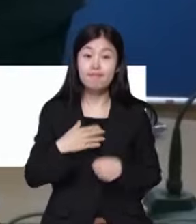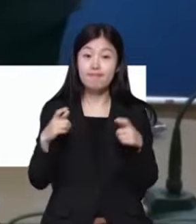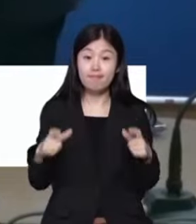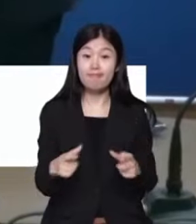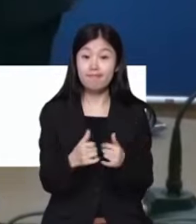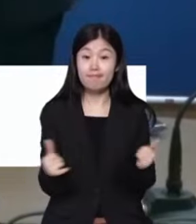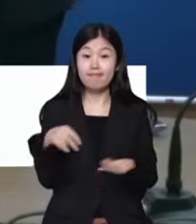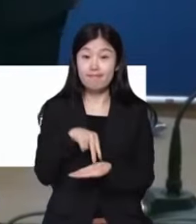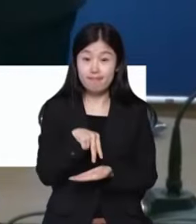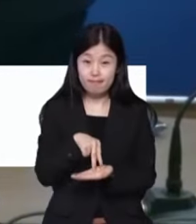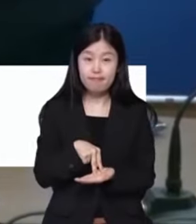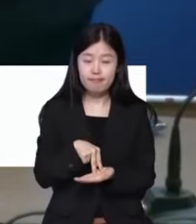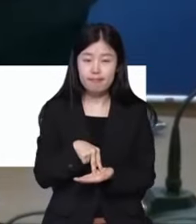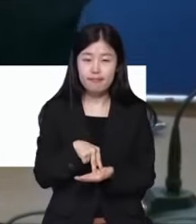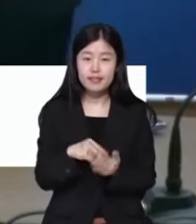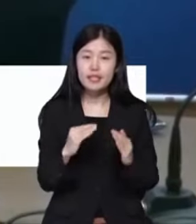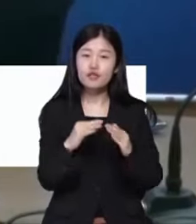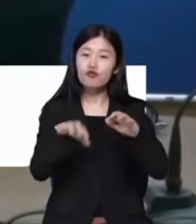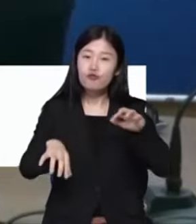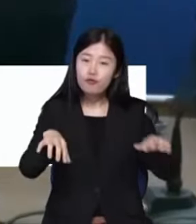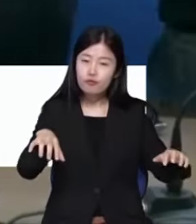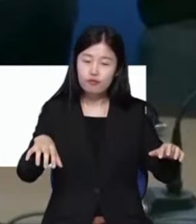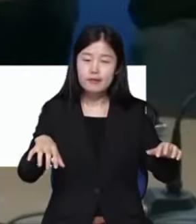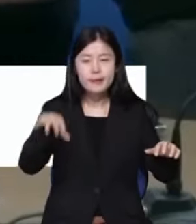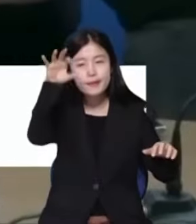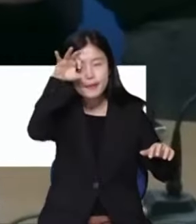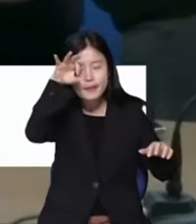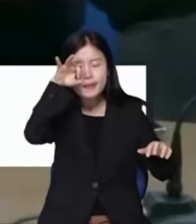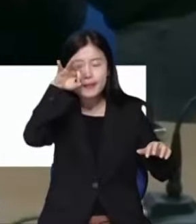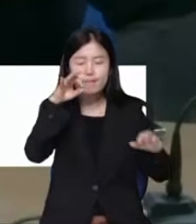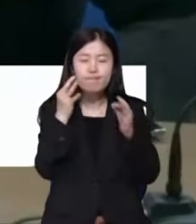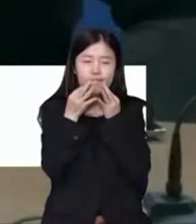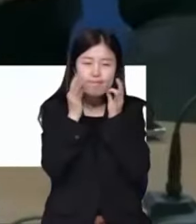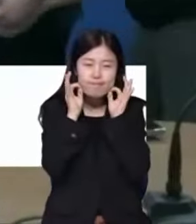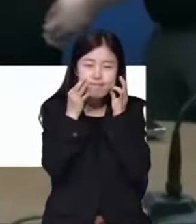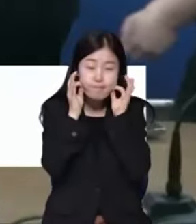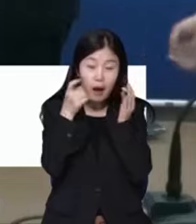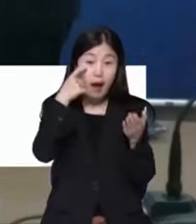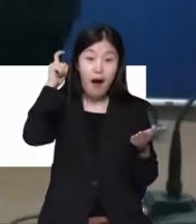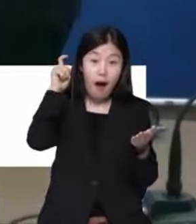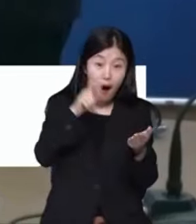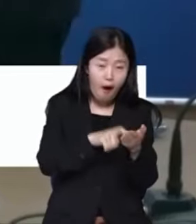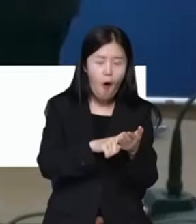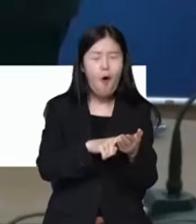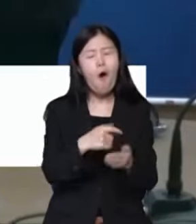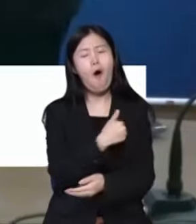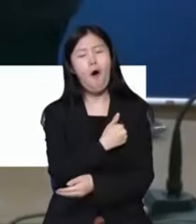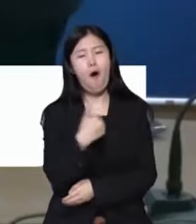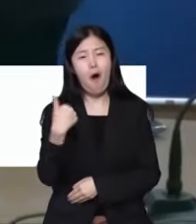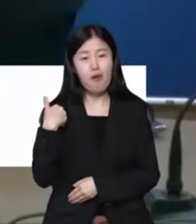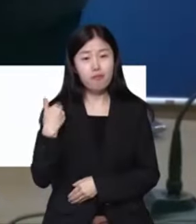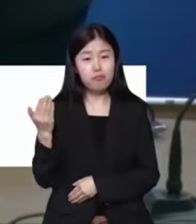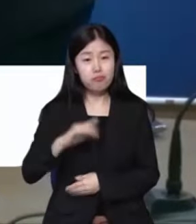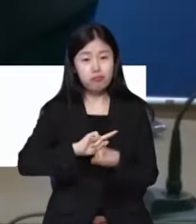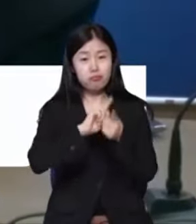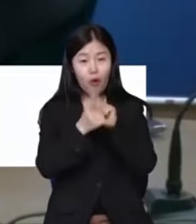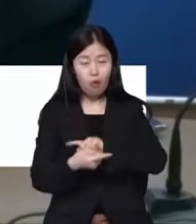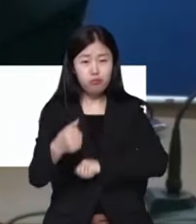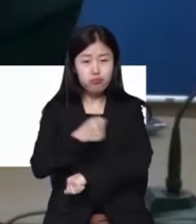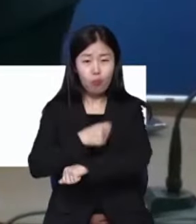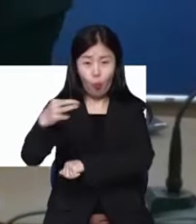사람을 찾는다는 심정으로 찾게 되었는데 찾았다는 거 하나만으로도 만족한데 수색 활동비를 지원해